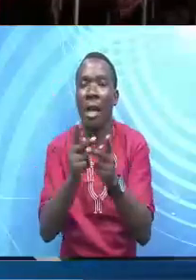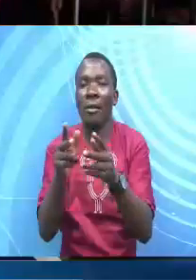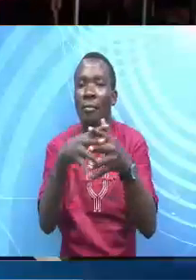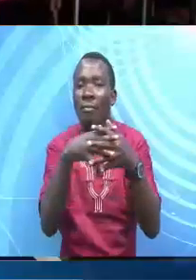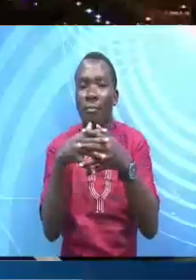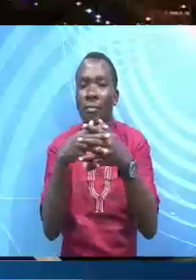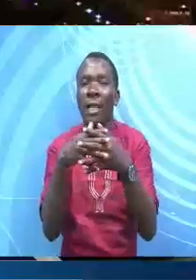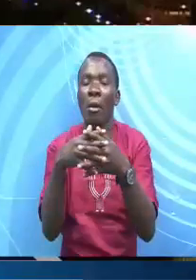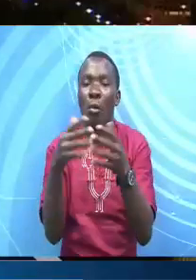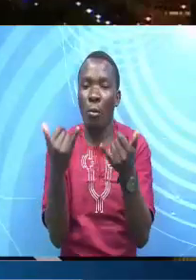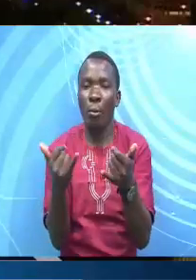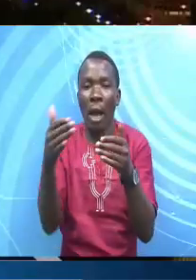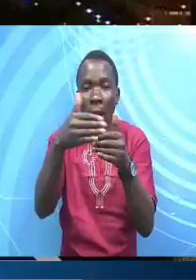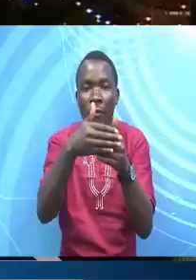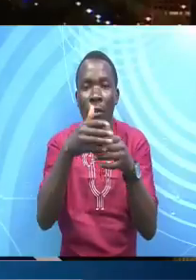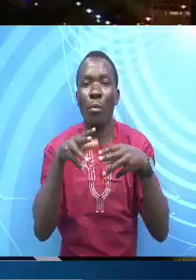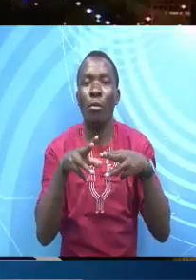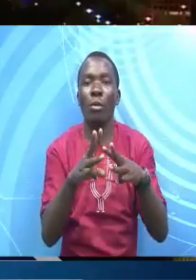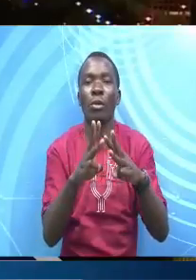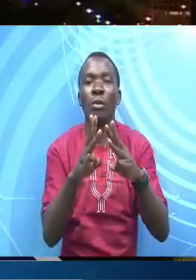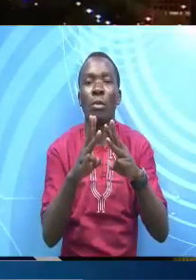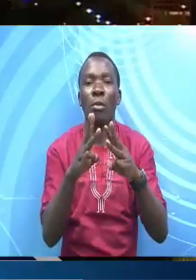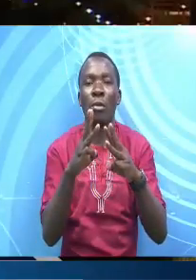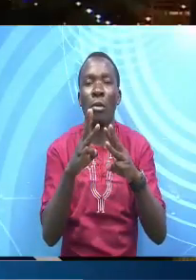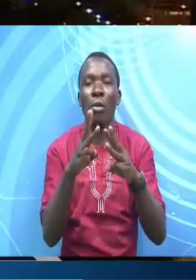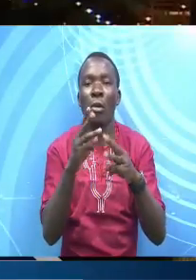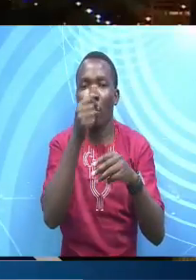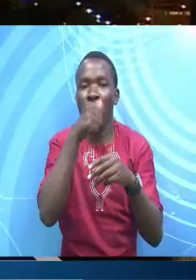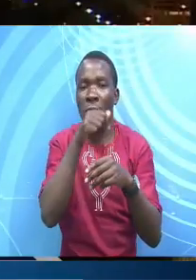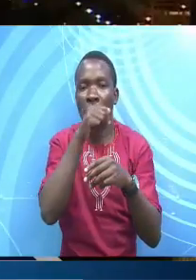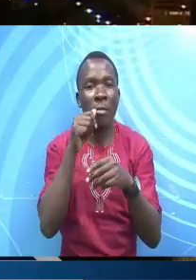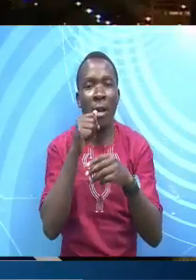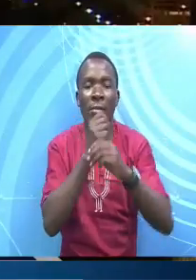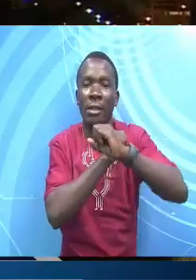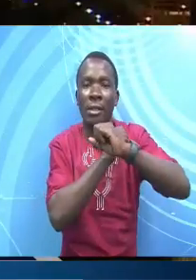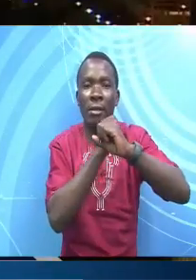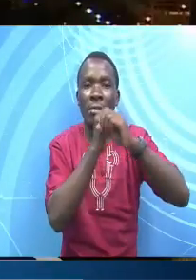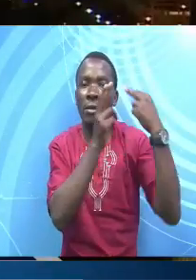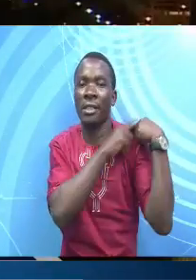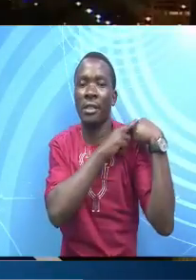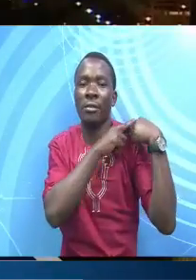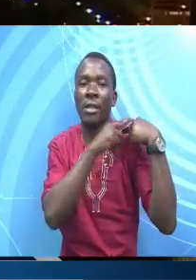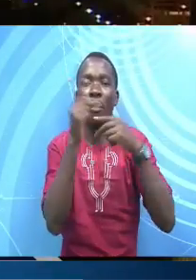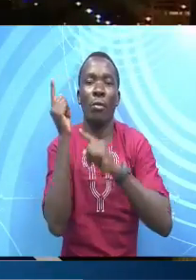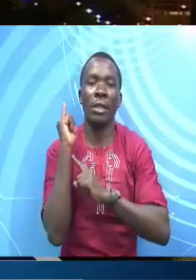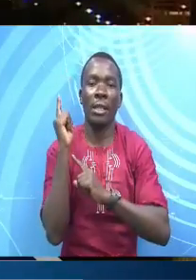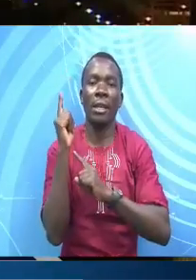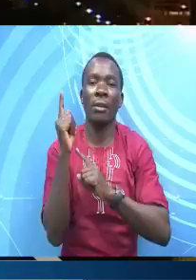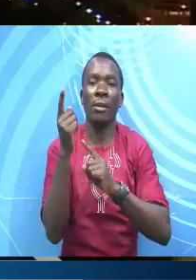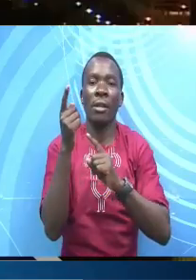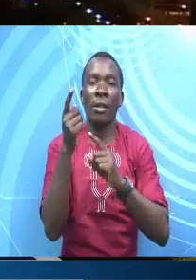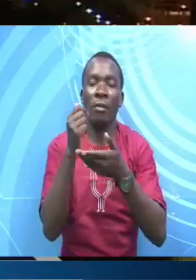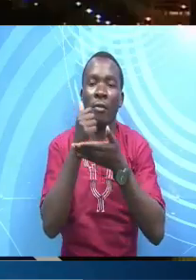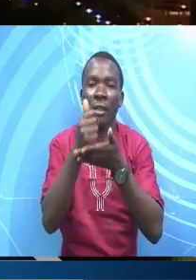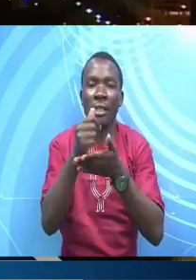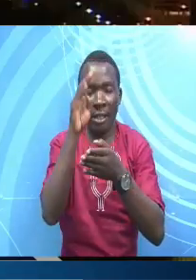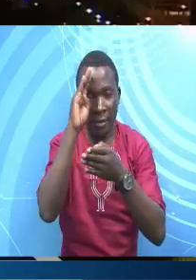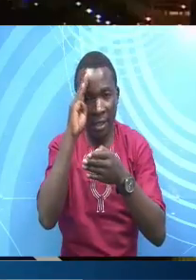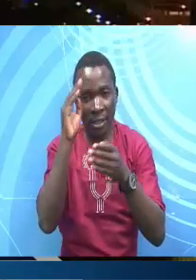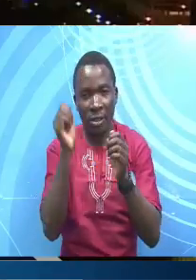ubu kirafunzwe. Urwego rw'ibanga rushinzwe umutekano wa Perezida ni rwo rufite inshingano z'umutekano. Uwo munsi rufashijwe n'abasirikare bagera ku